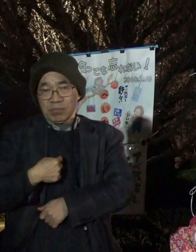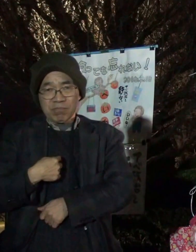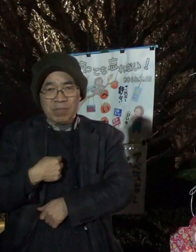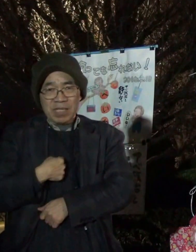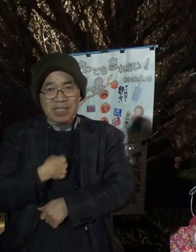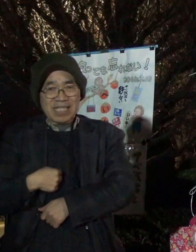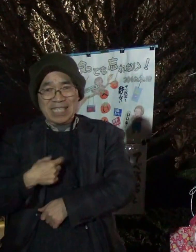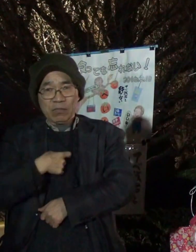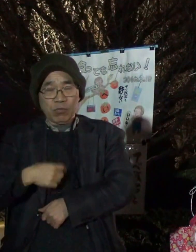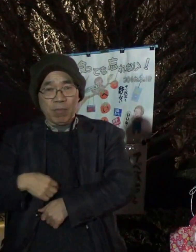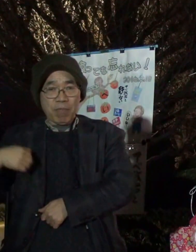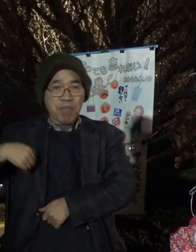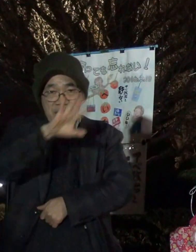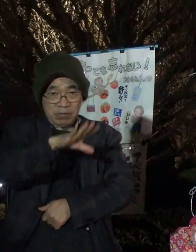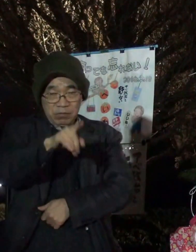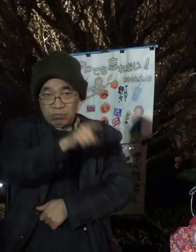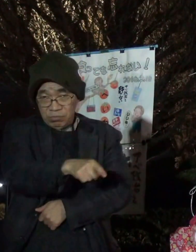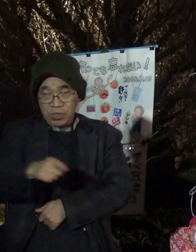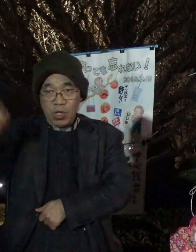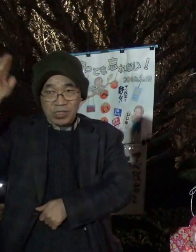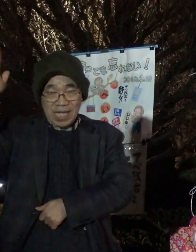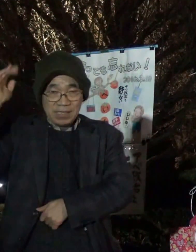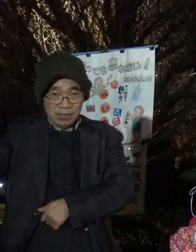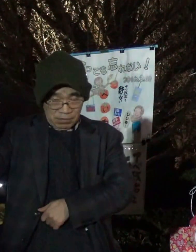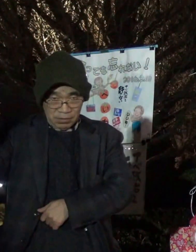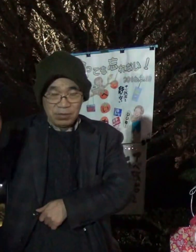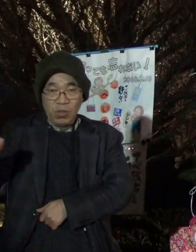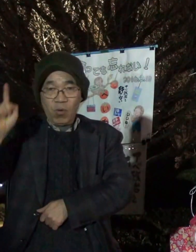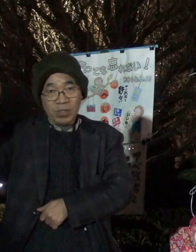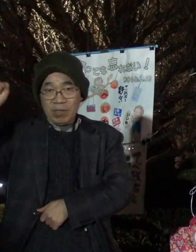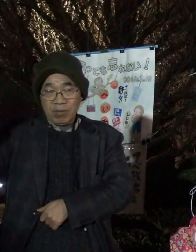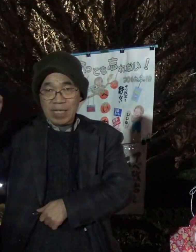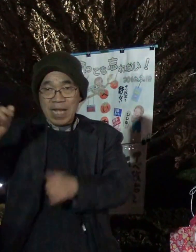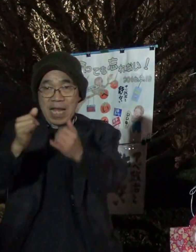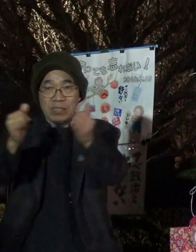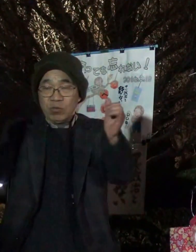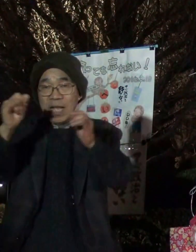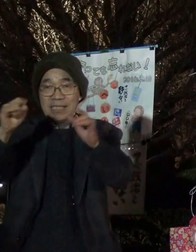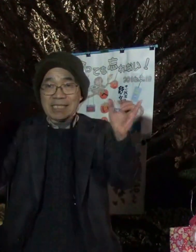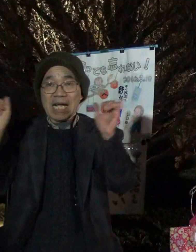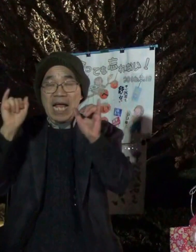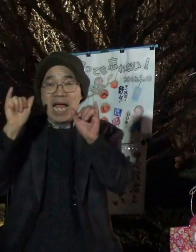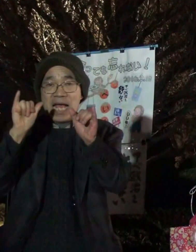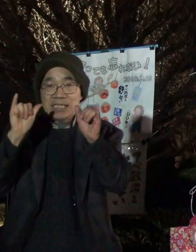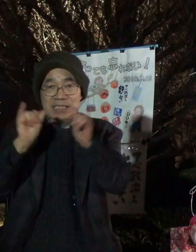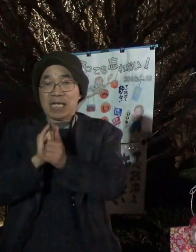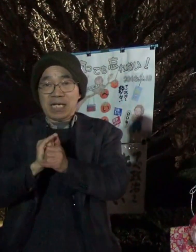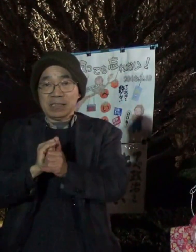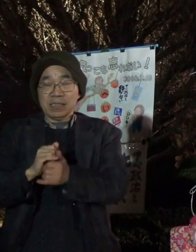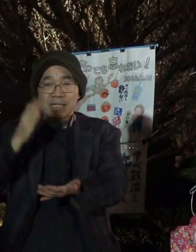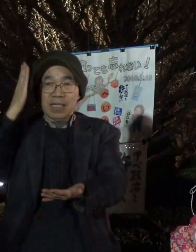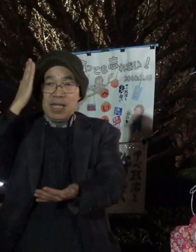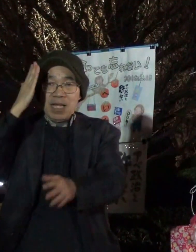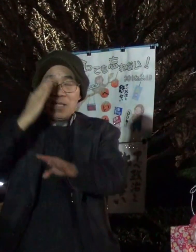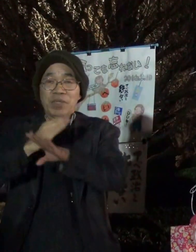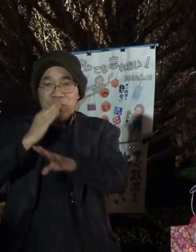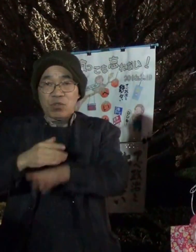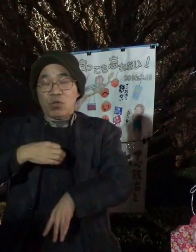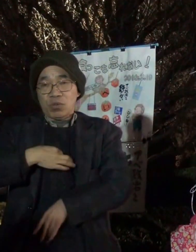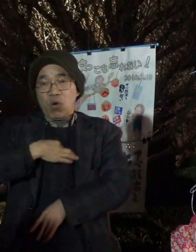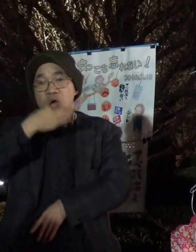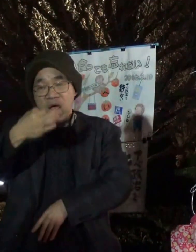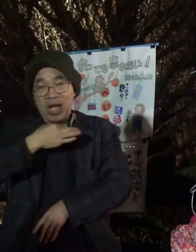に私たちは絶対させないように、ずっとずっと声を上げていきましょう。